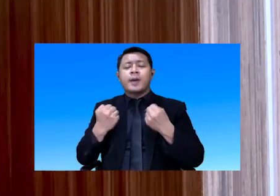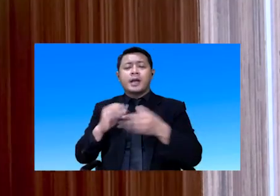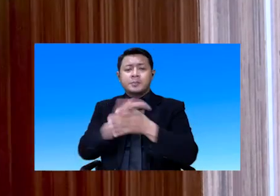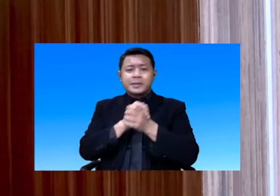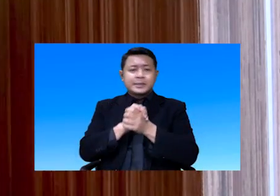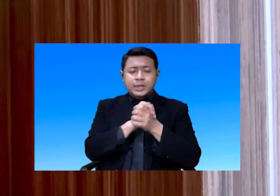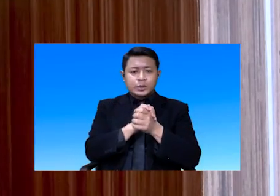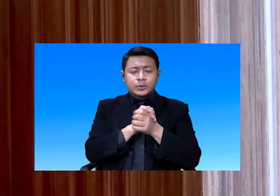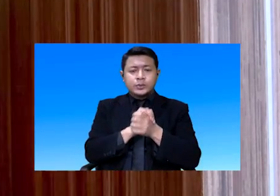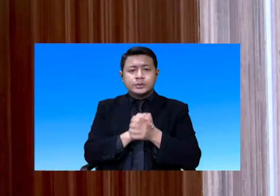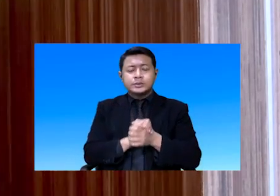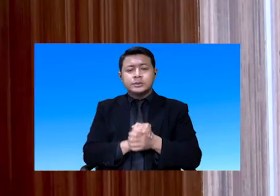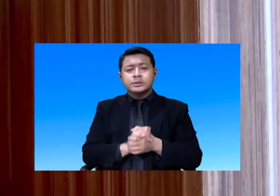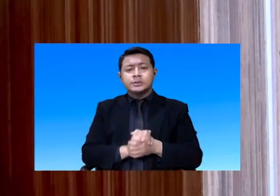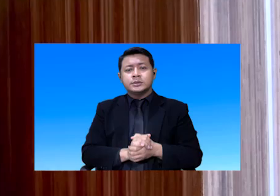Bersatulah semua